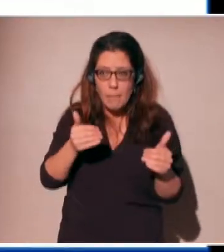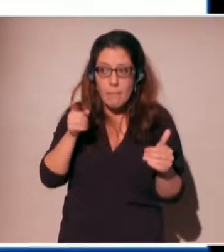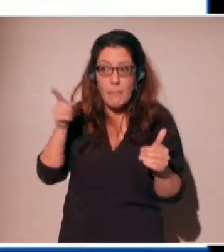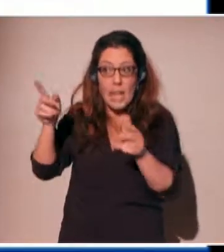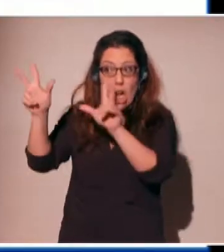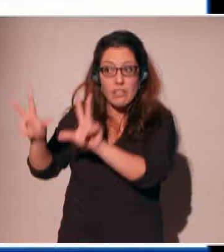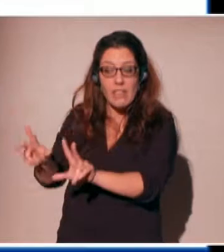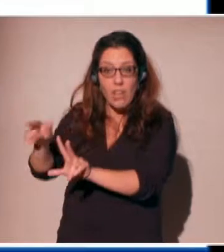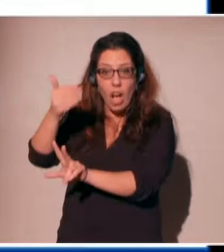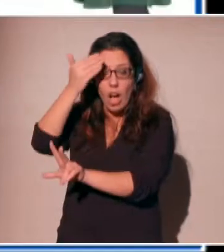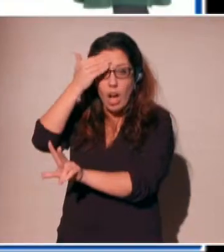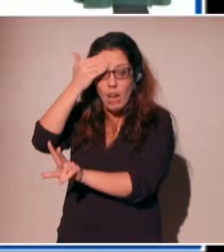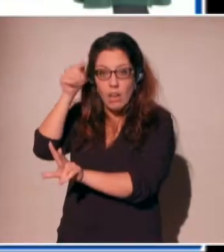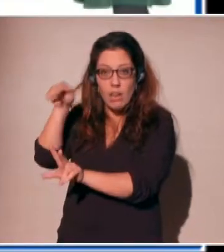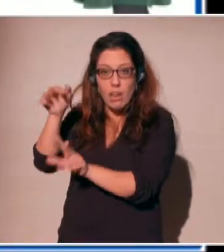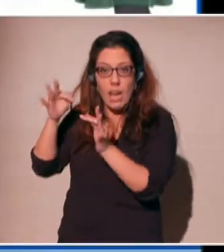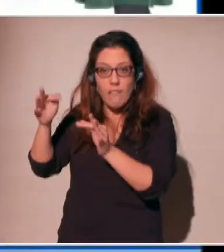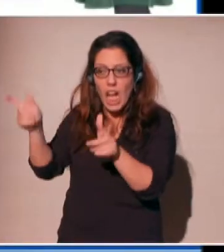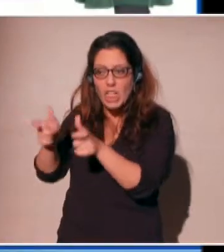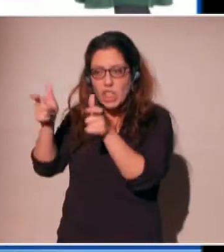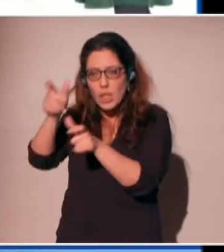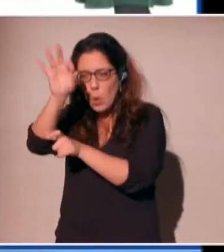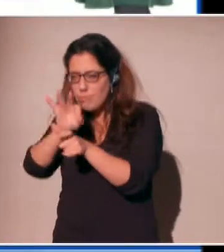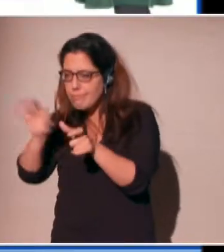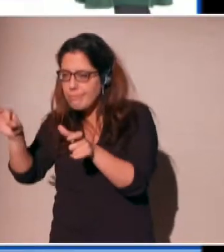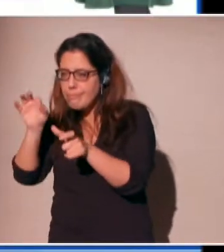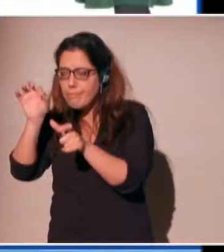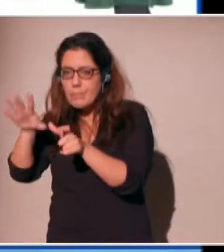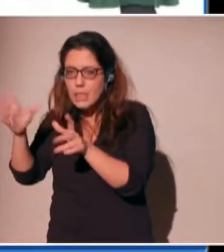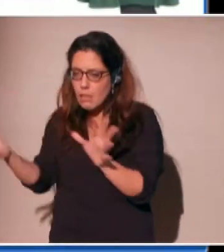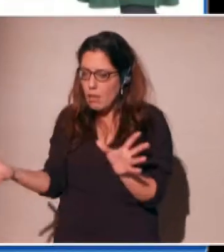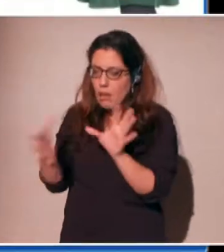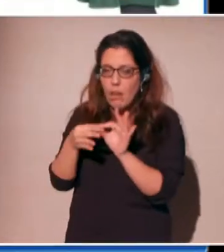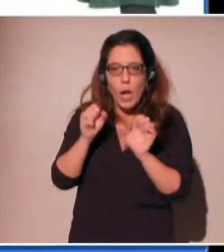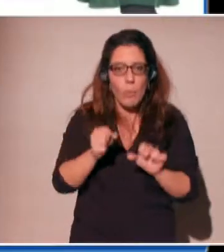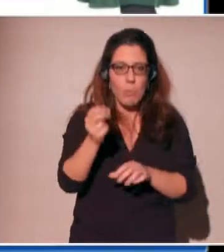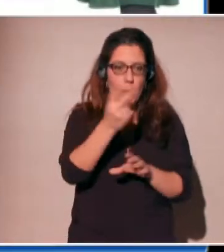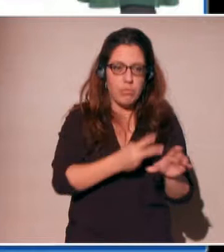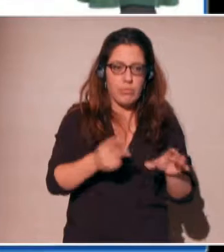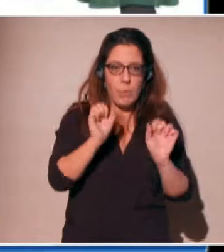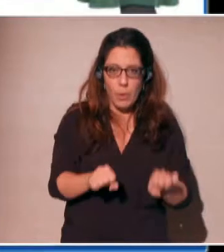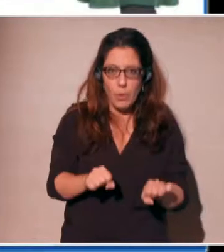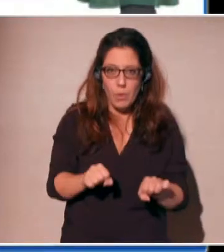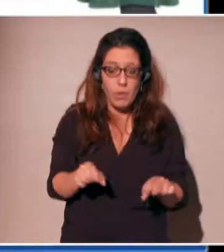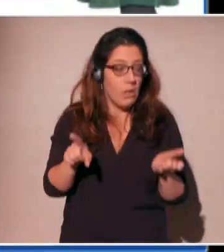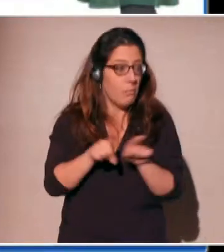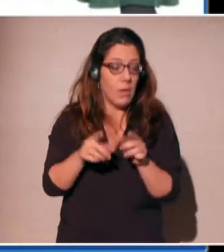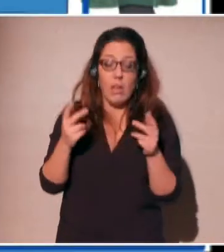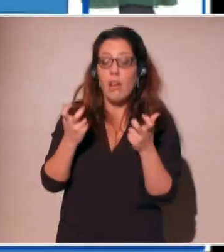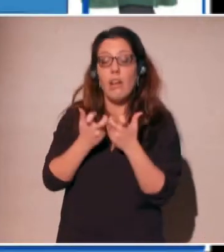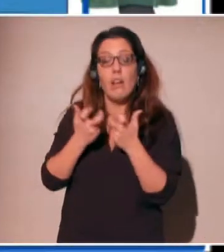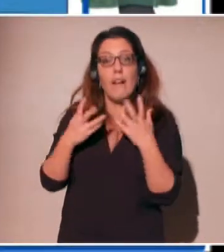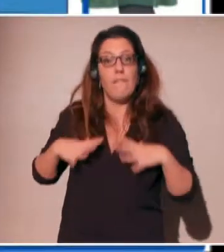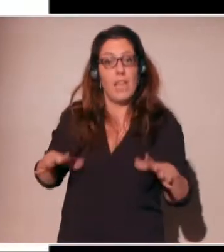a des châteaux forts, eh bien, vous pouvez arriver à le faire. Alors, là, pareil pour les vêtements. Si vous